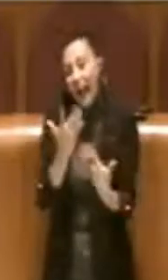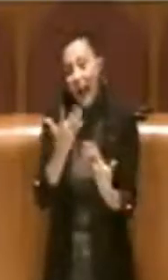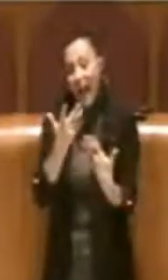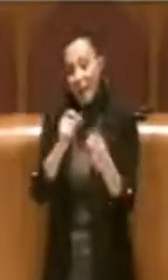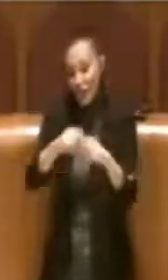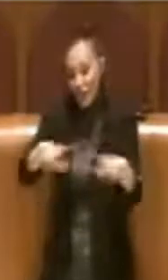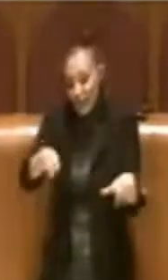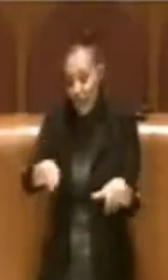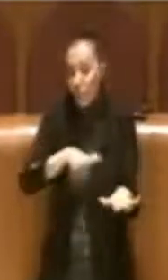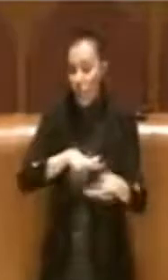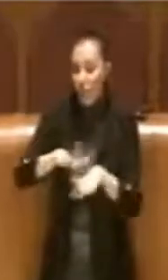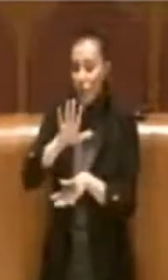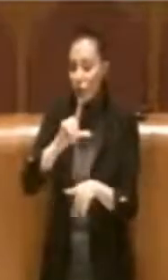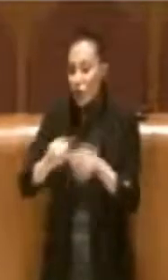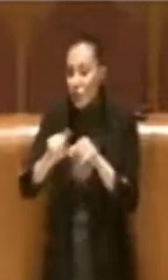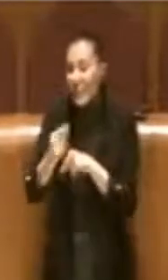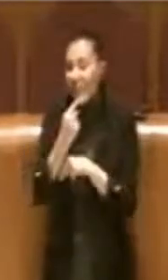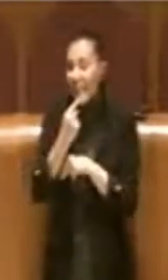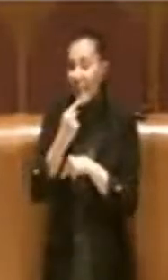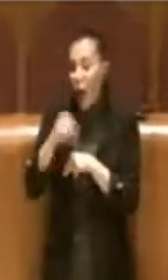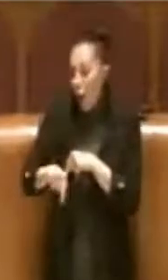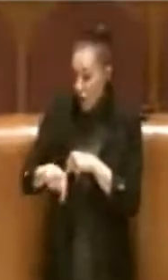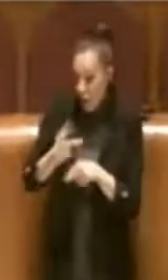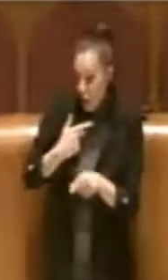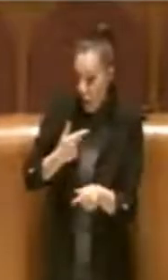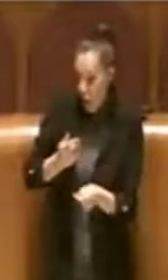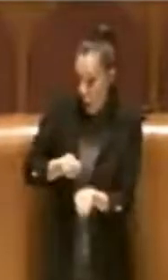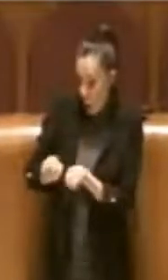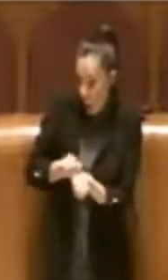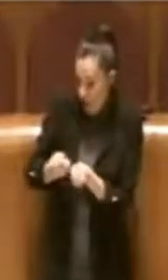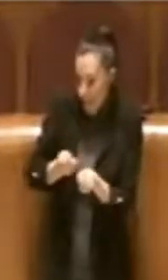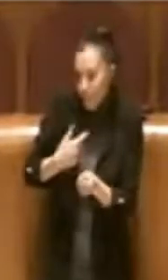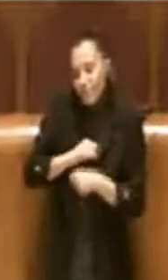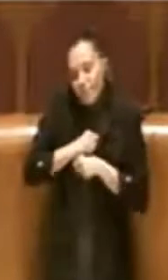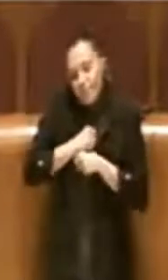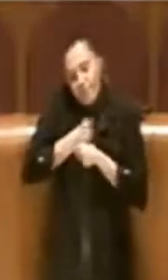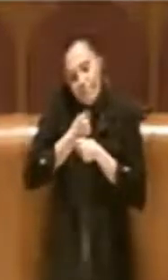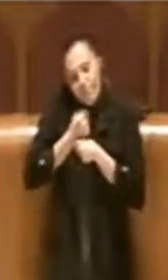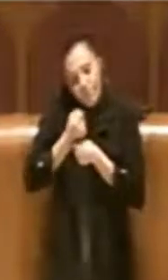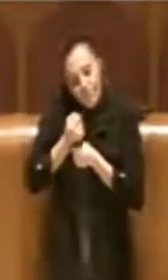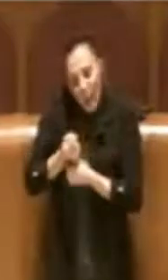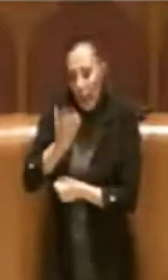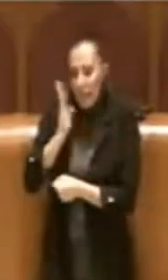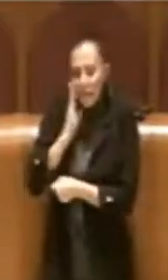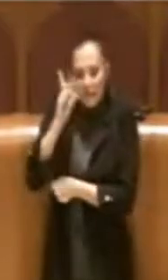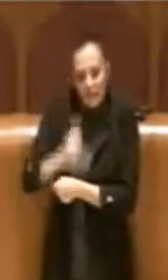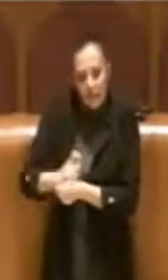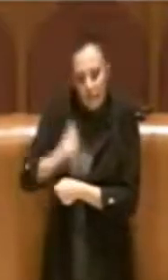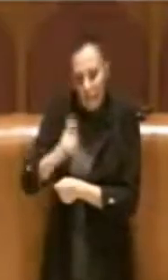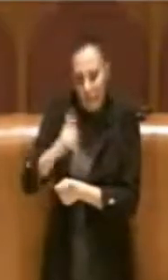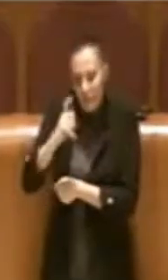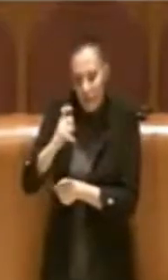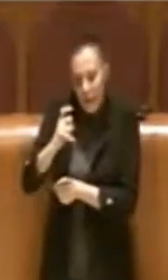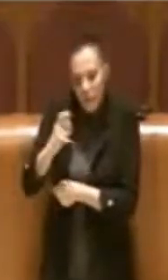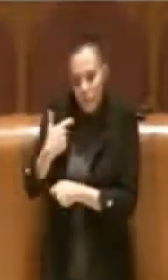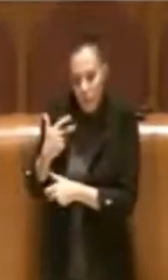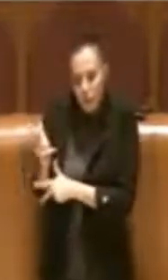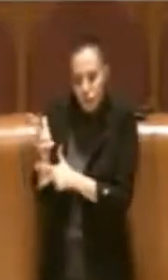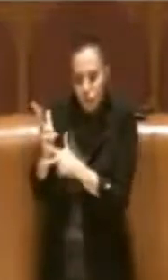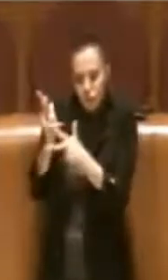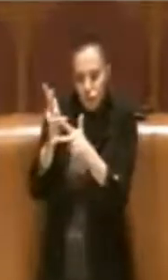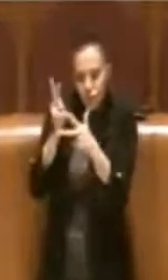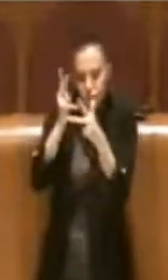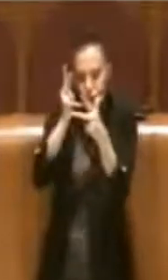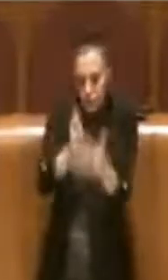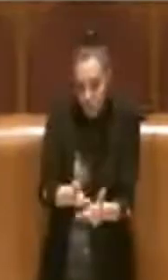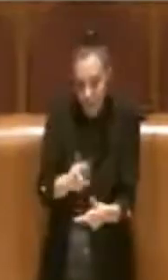al Movimento 5 Stelle, a chi governa oggi, ci dispiace di aver lasciato tutti questi debiti, effettivamente anche noi una responsabilità